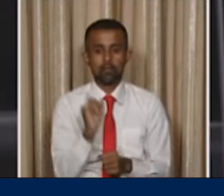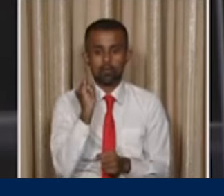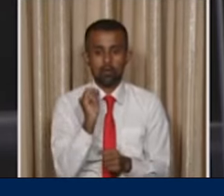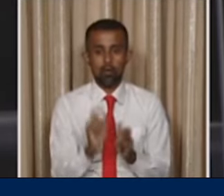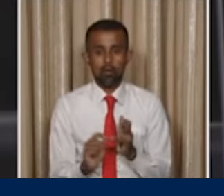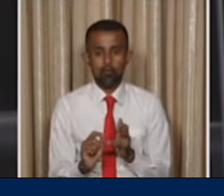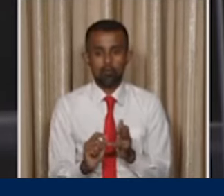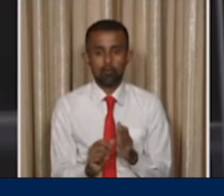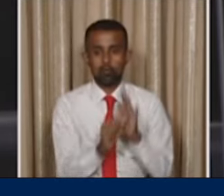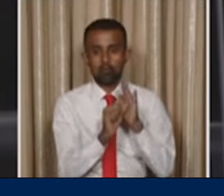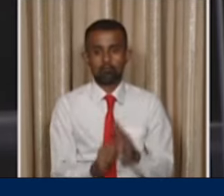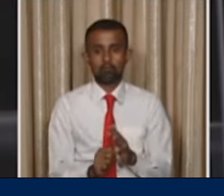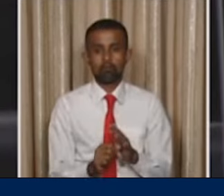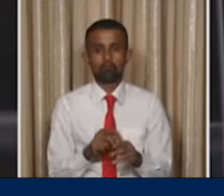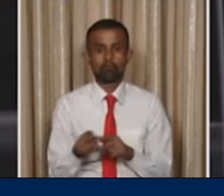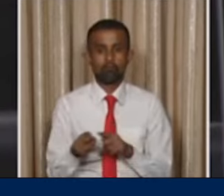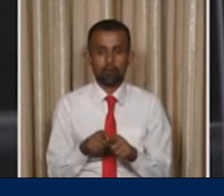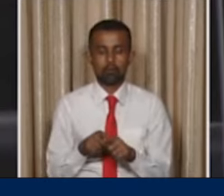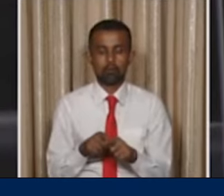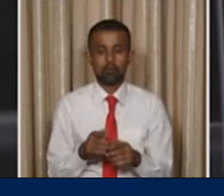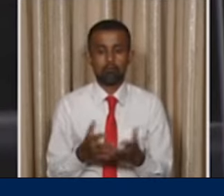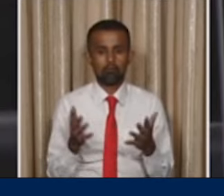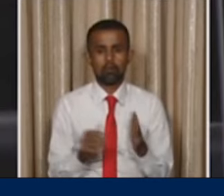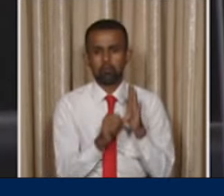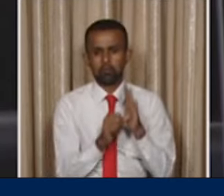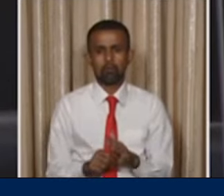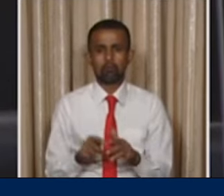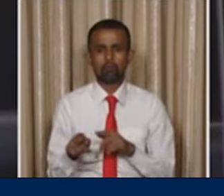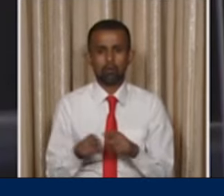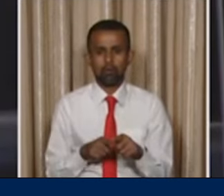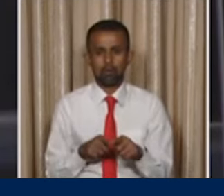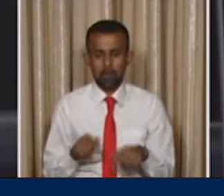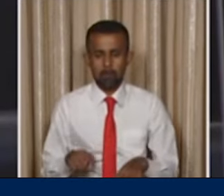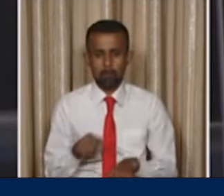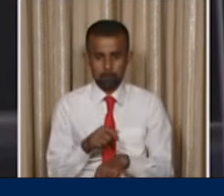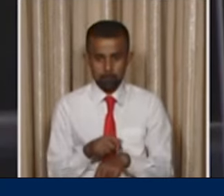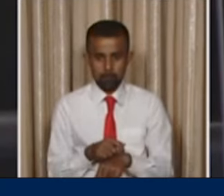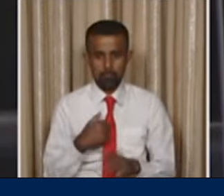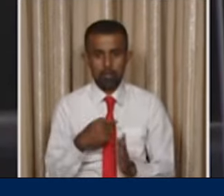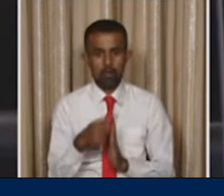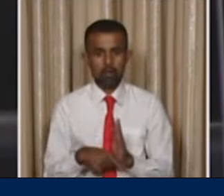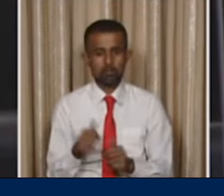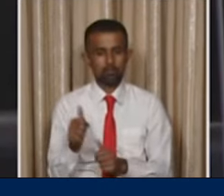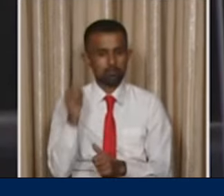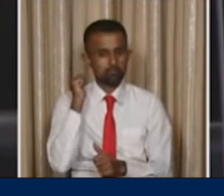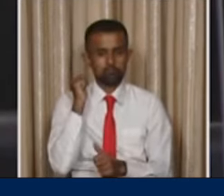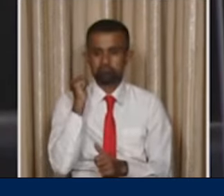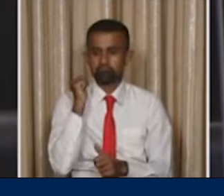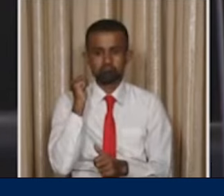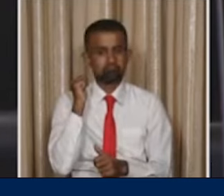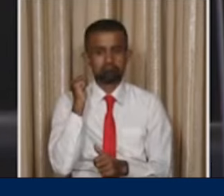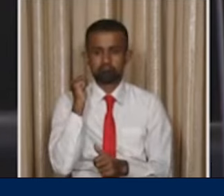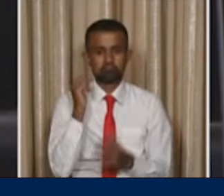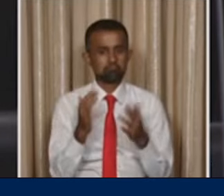දෙපාර්තමේන්තුව සෑල්ලු කිරීමක්, අවදක්ෂයරු කිරීමක්, විශාල නිග්‍රහයක්. මෙවන් අවස්ථාවකදී අපේ රටේ ඉතිහාසයේ කිසිම